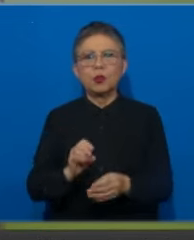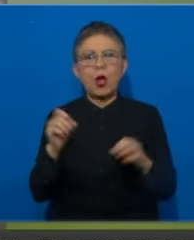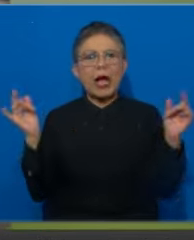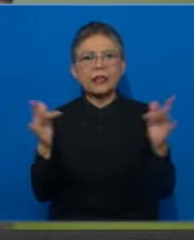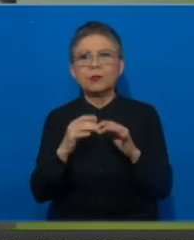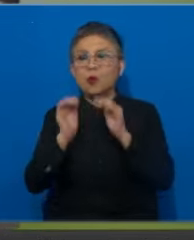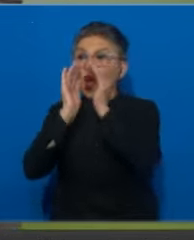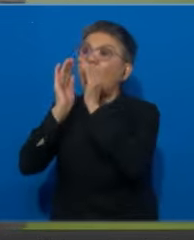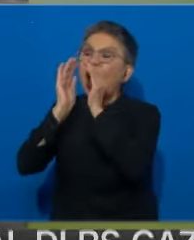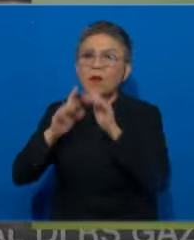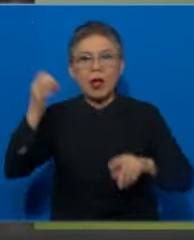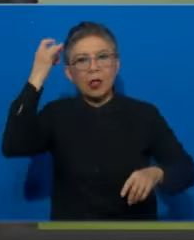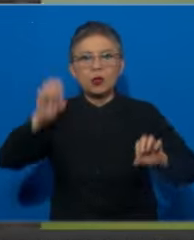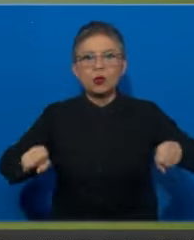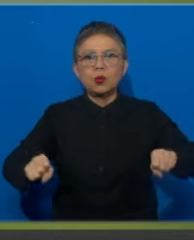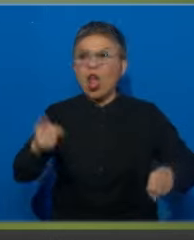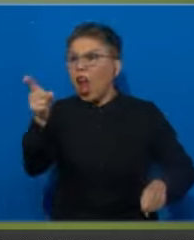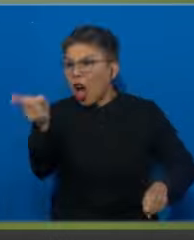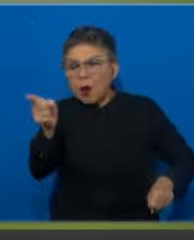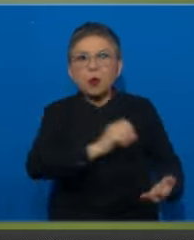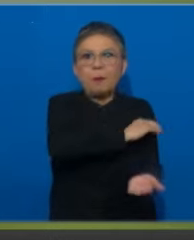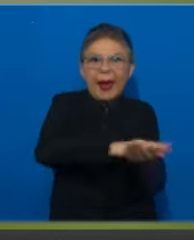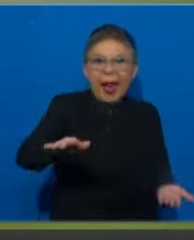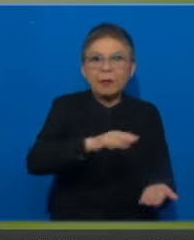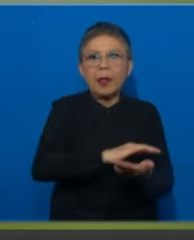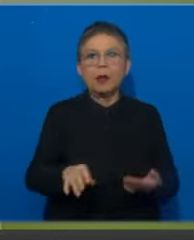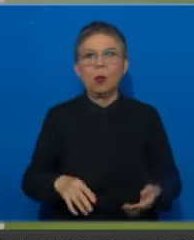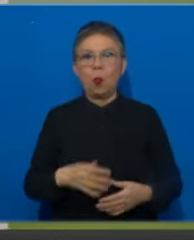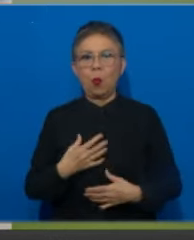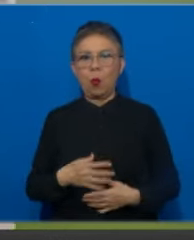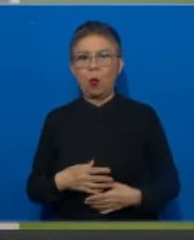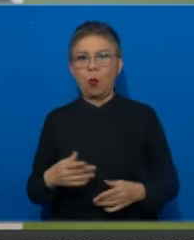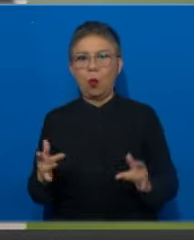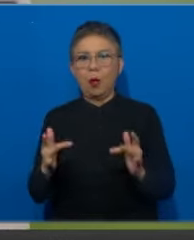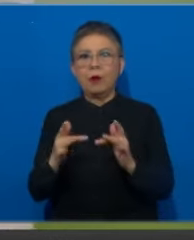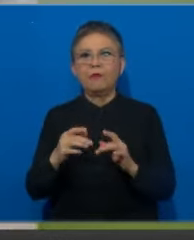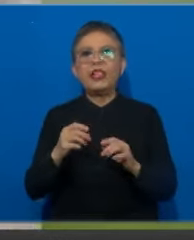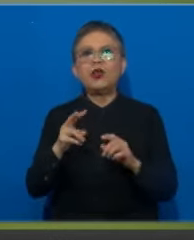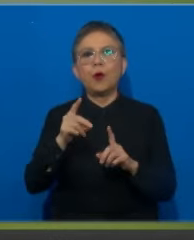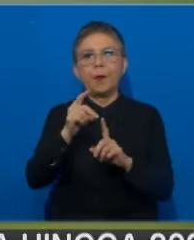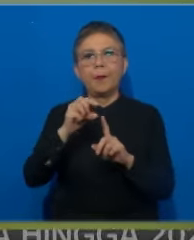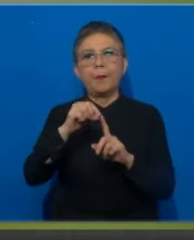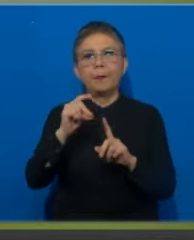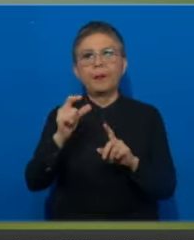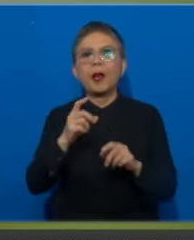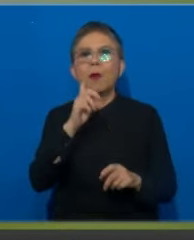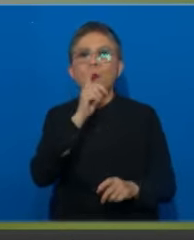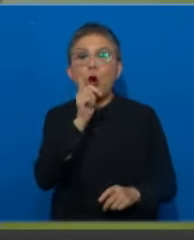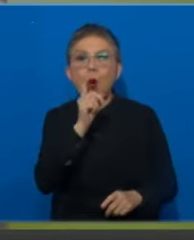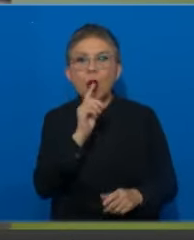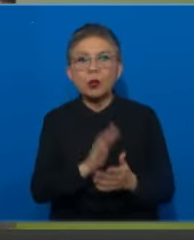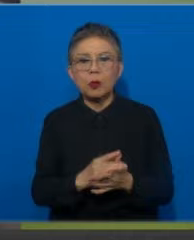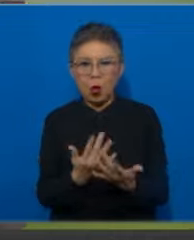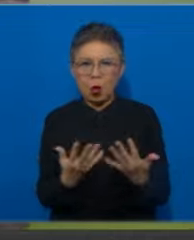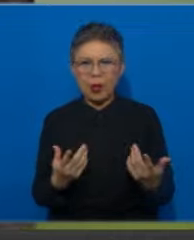aksi meneriaki pengemudi ojek online sebagai begal. Bahkan, video prank tersebut sampai memancing reaksi dari warga